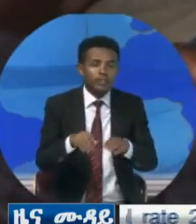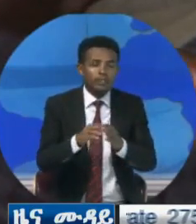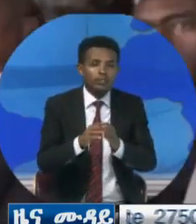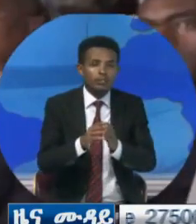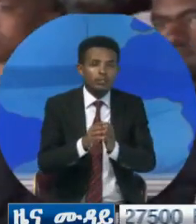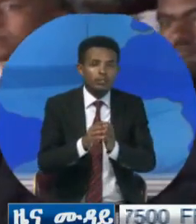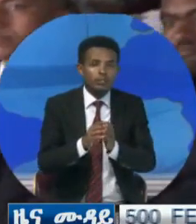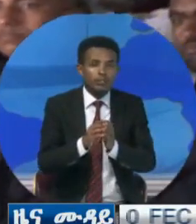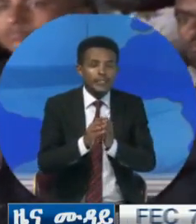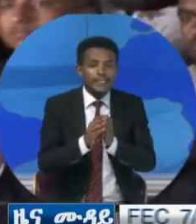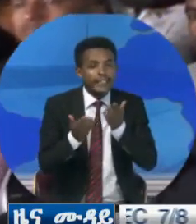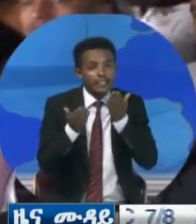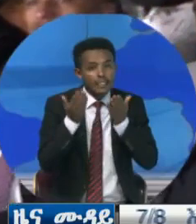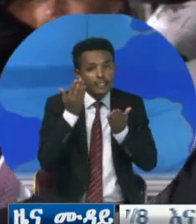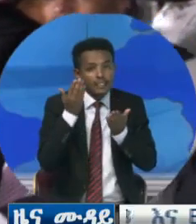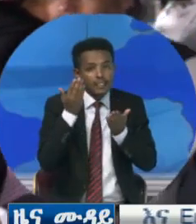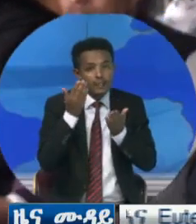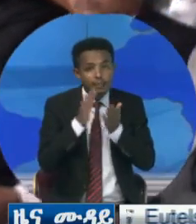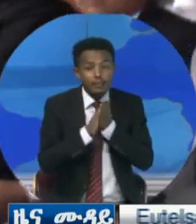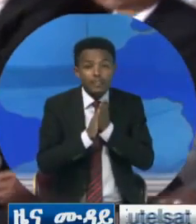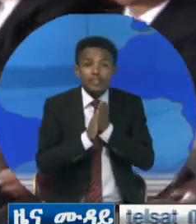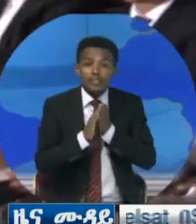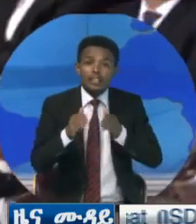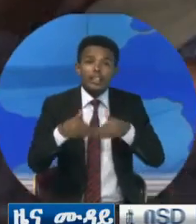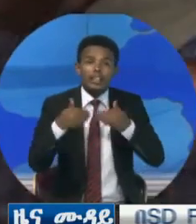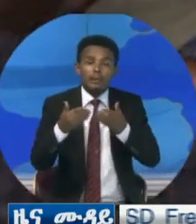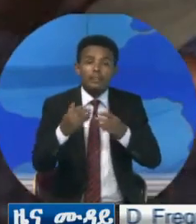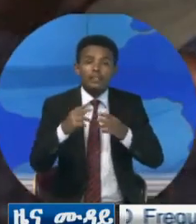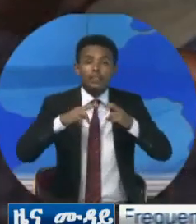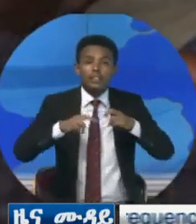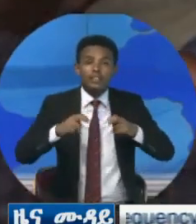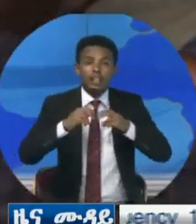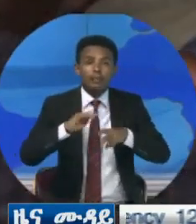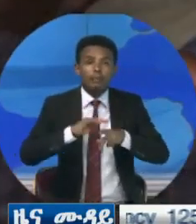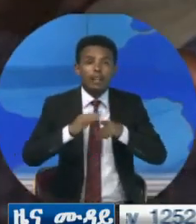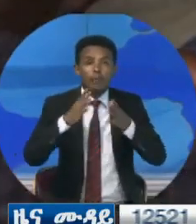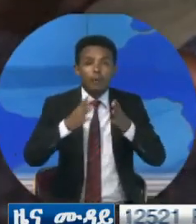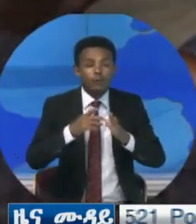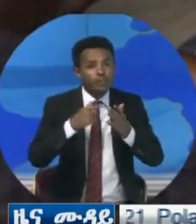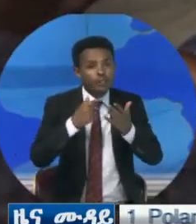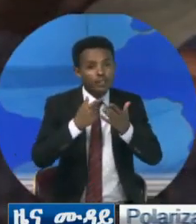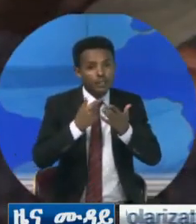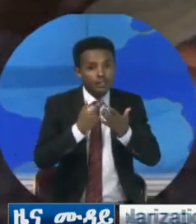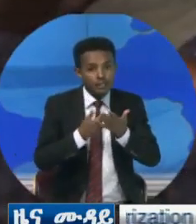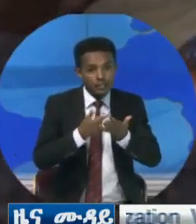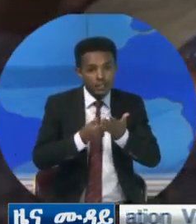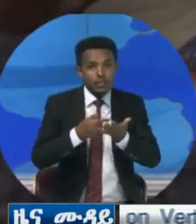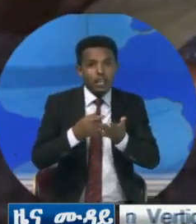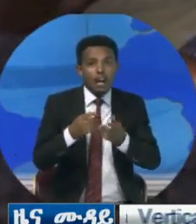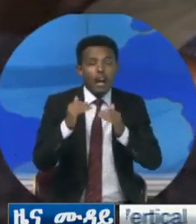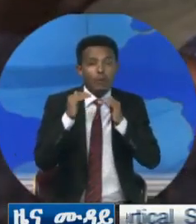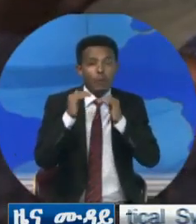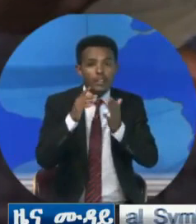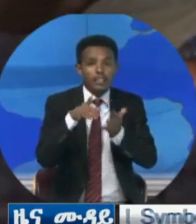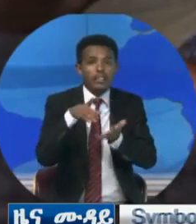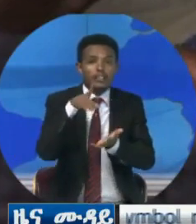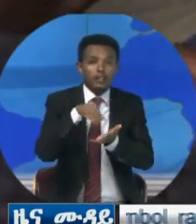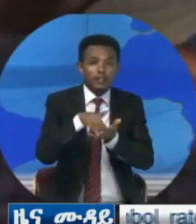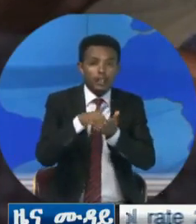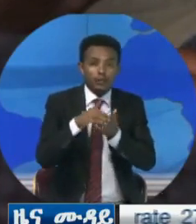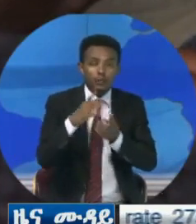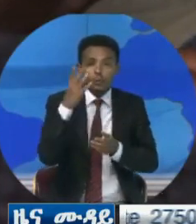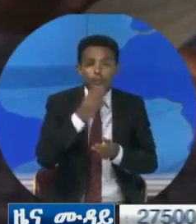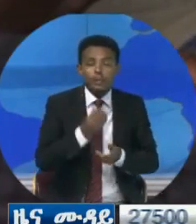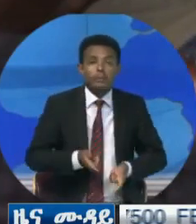እንዳይሆን ቅድም ያቀረባችሁ የጥናት ባለሙያዎች ከዚህ አኳያ ከተማችን ውበት እንዲኖራት የሆቴሎች አሰራር